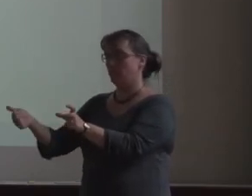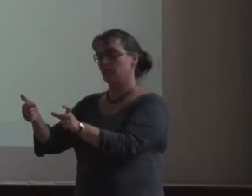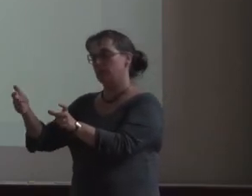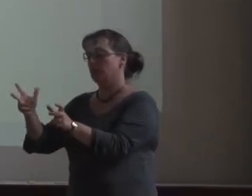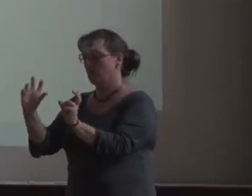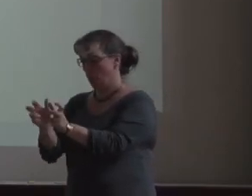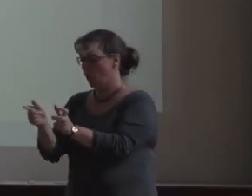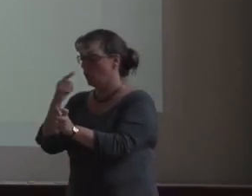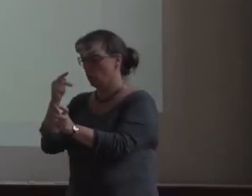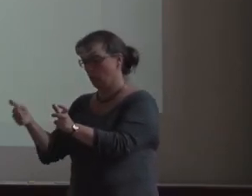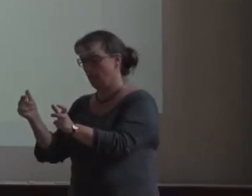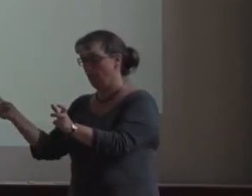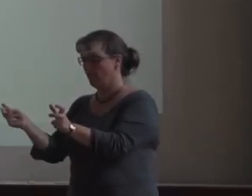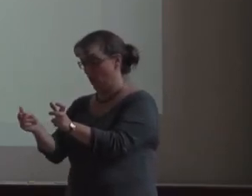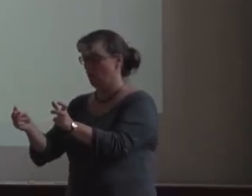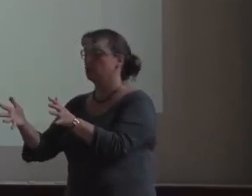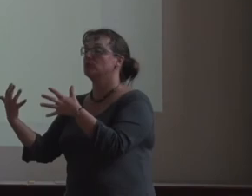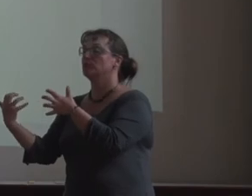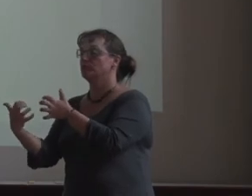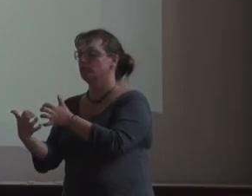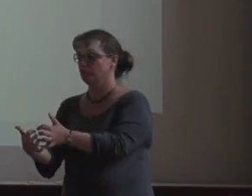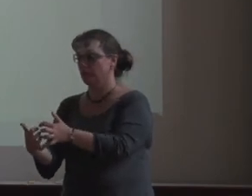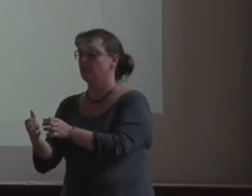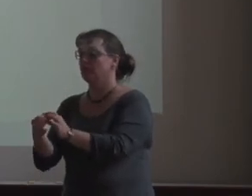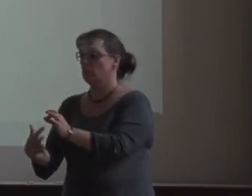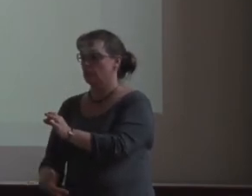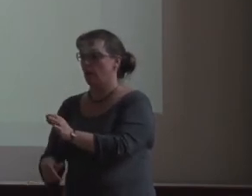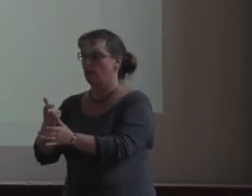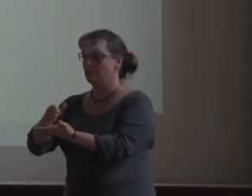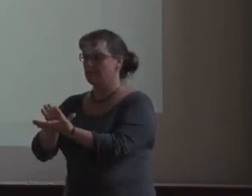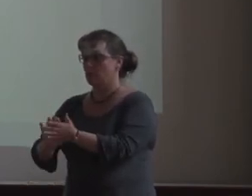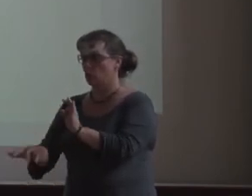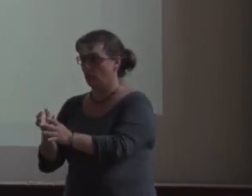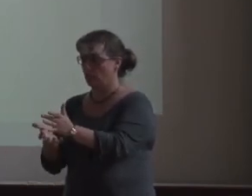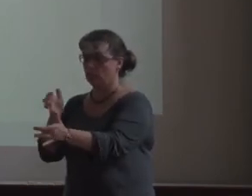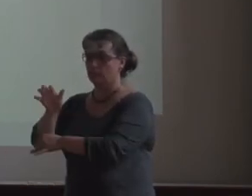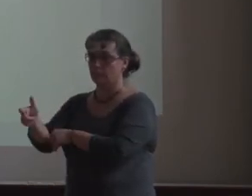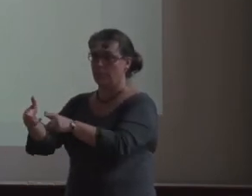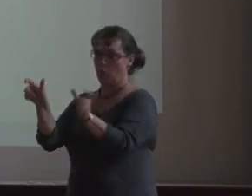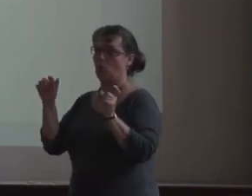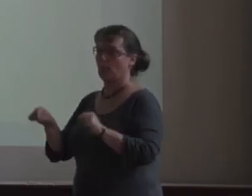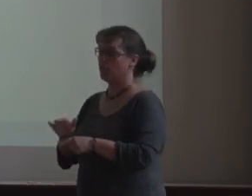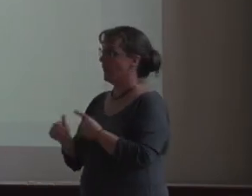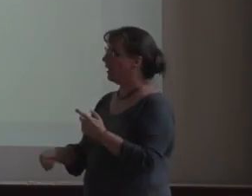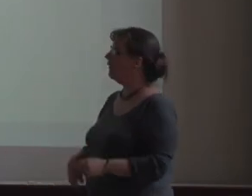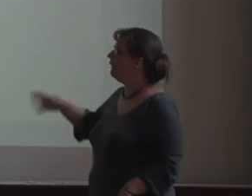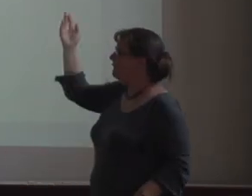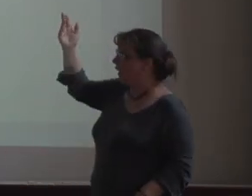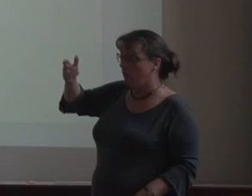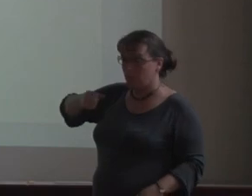synchronisation et renvoyer les données. Donc ça, c'est très pratique, c'est super rapide à